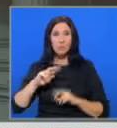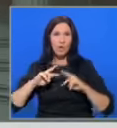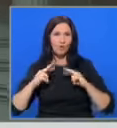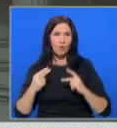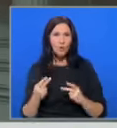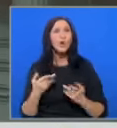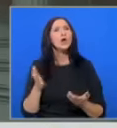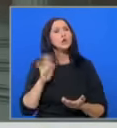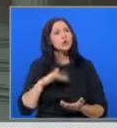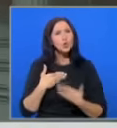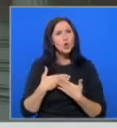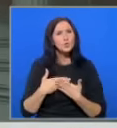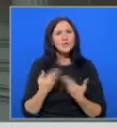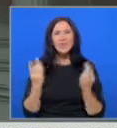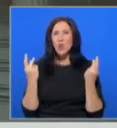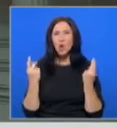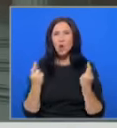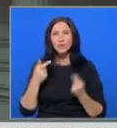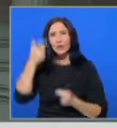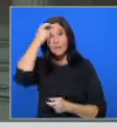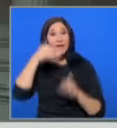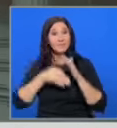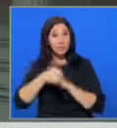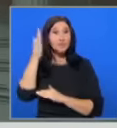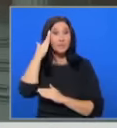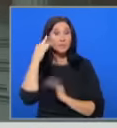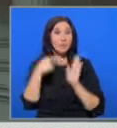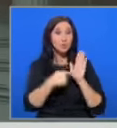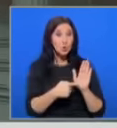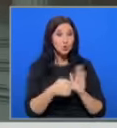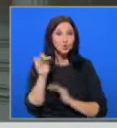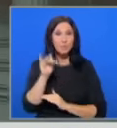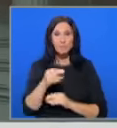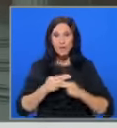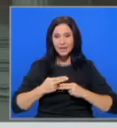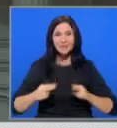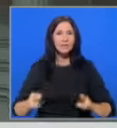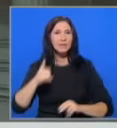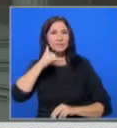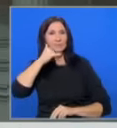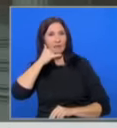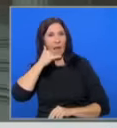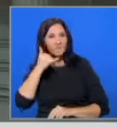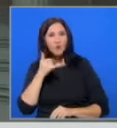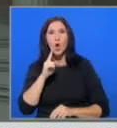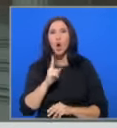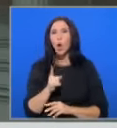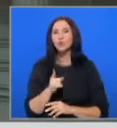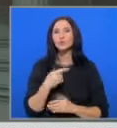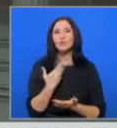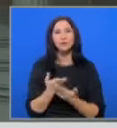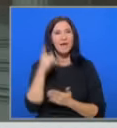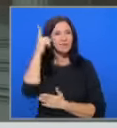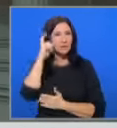отговорила. Що се отнася до ролята на МВР, вътрешният министър посочи, че ще бъде разкрита телефонна линия, на която да се